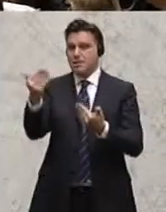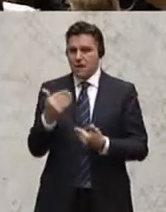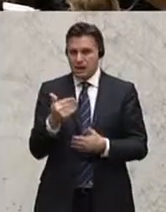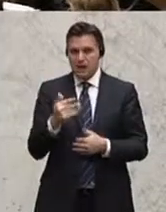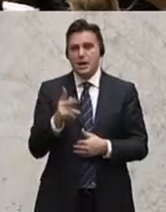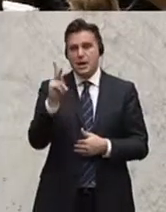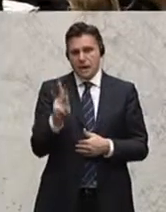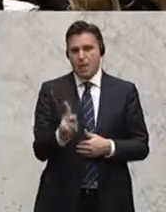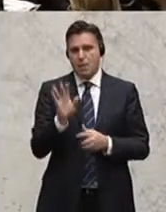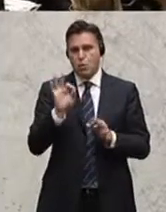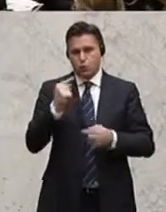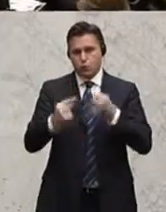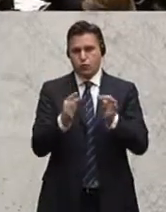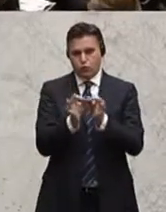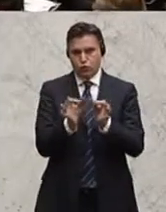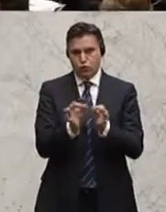Kammern funktionieren. Danke.